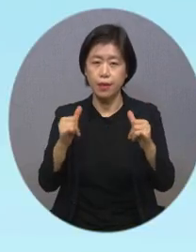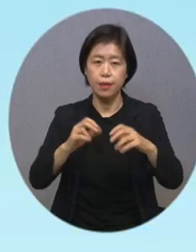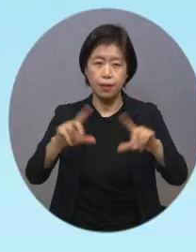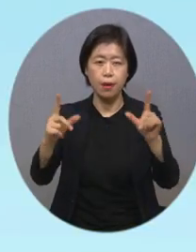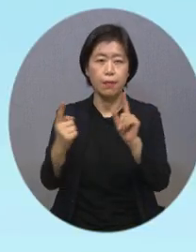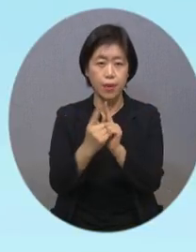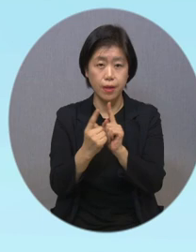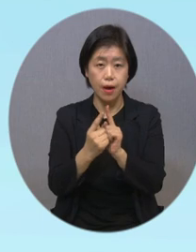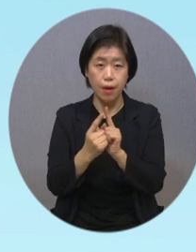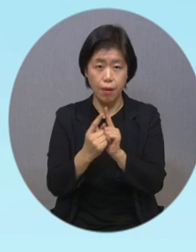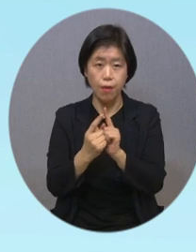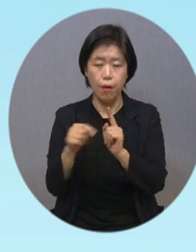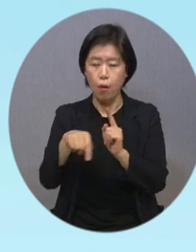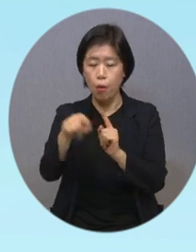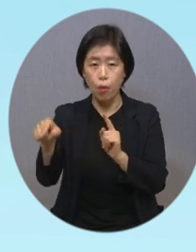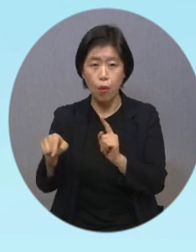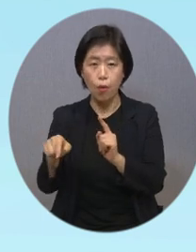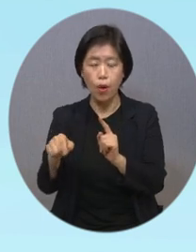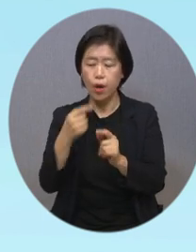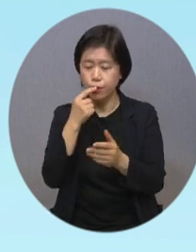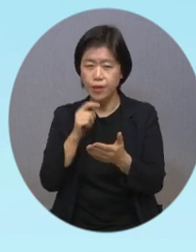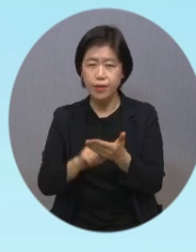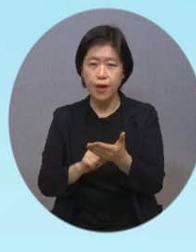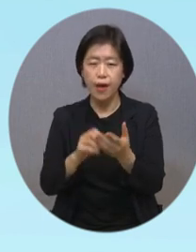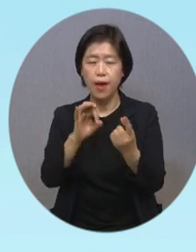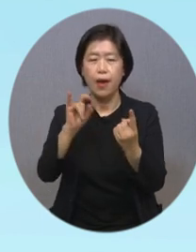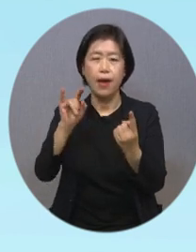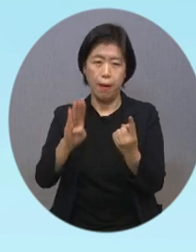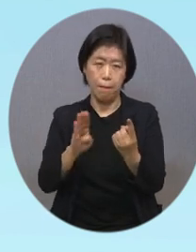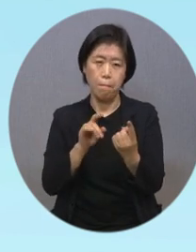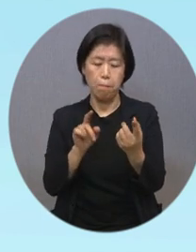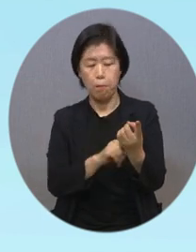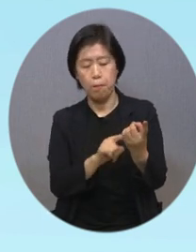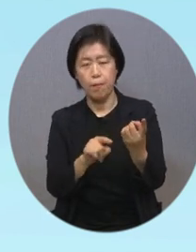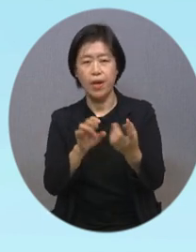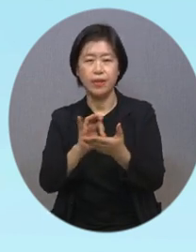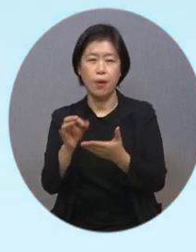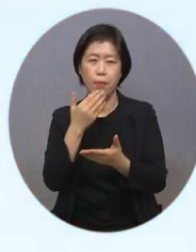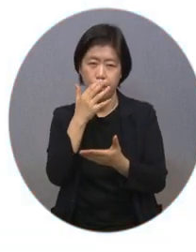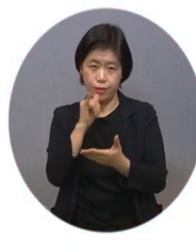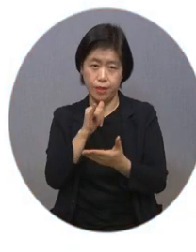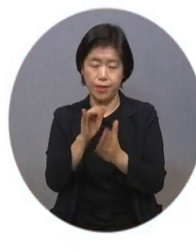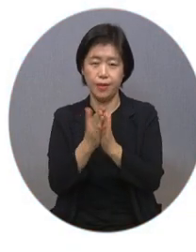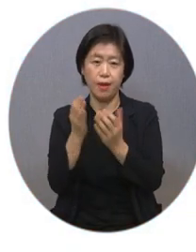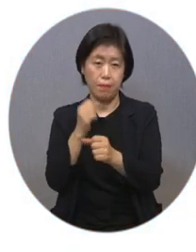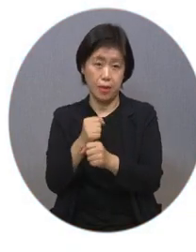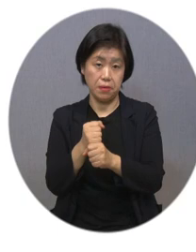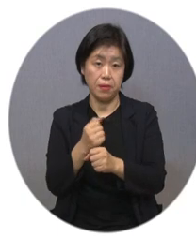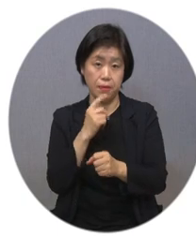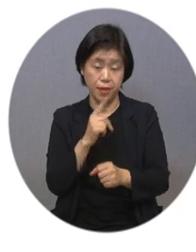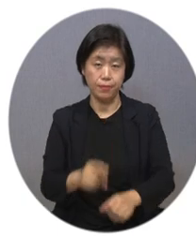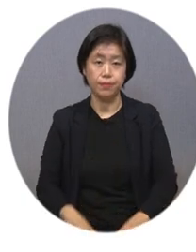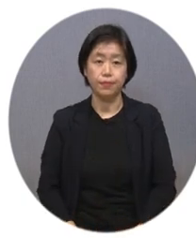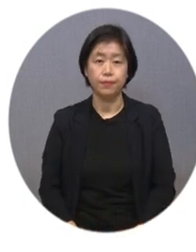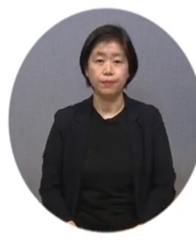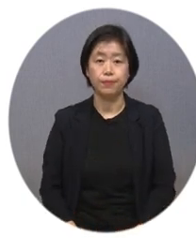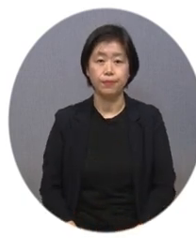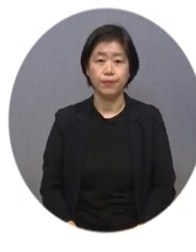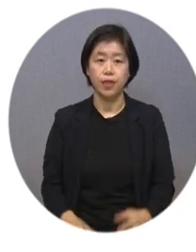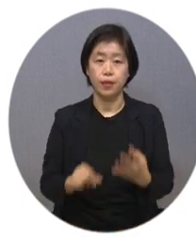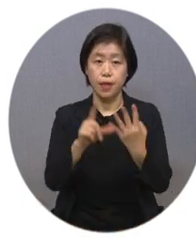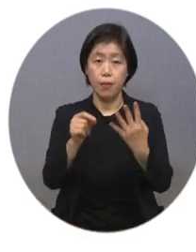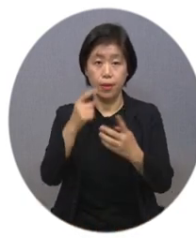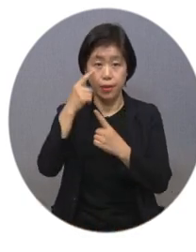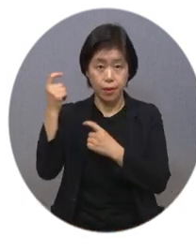쉬운 배달앱 사용법을 발간했다고 밝혔습니다. 이 책자는 지난 4월 장애인의 날을 기념해